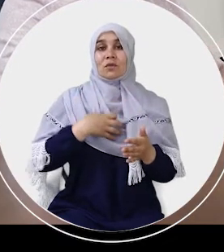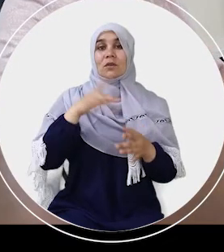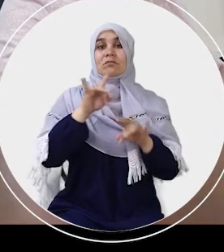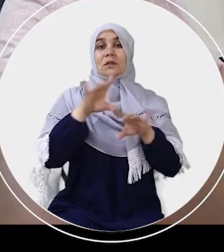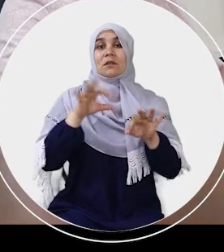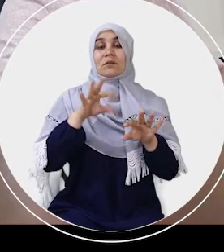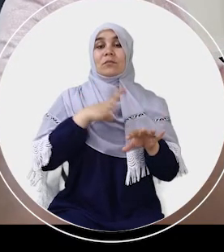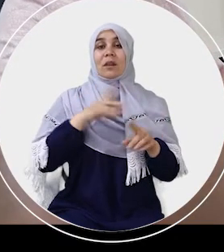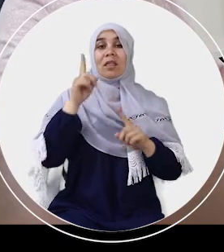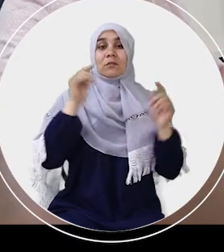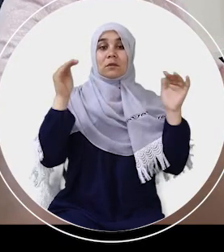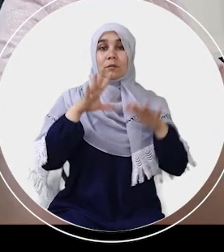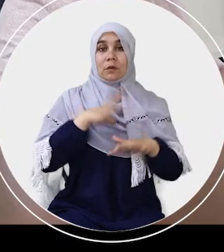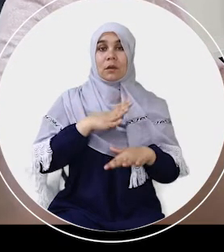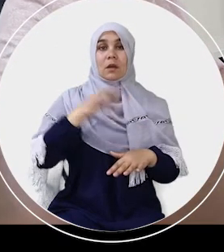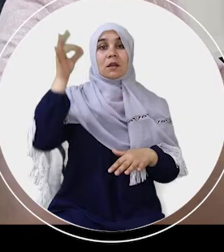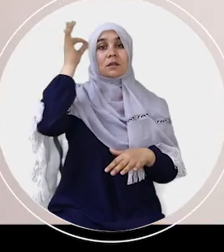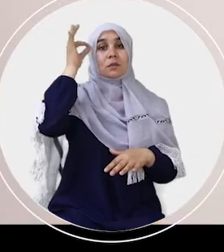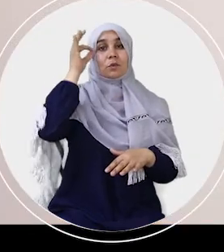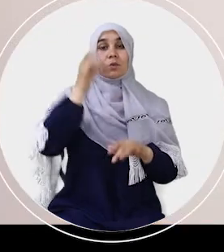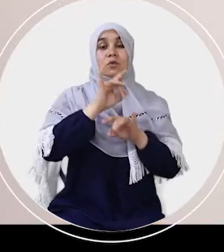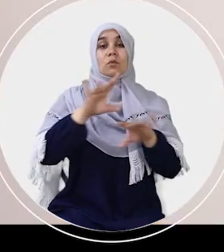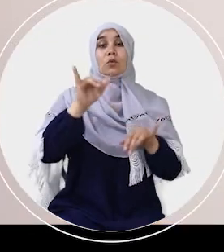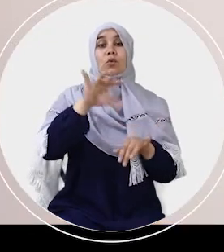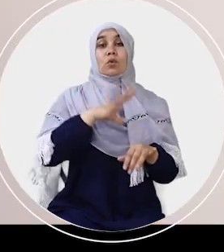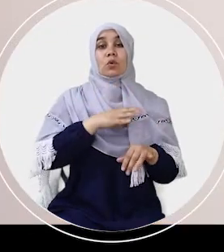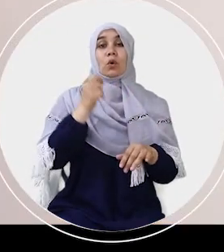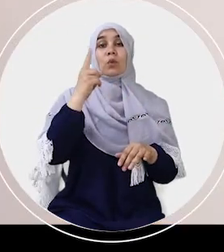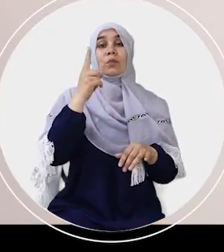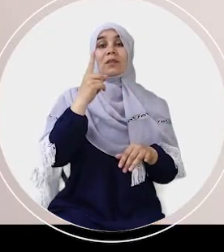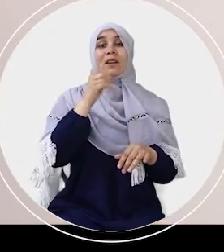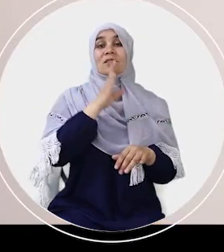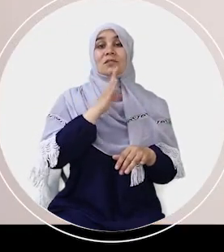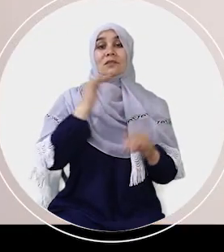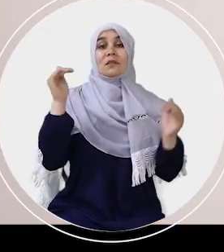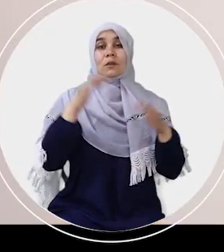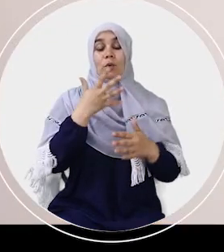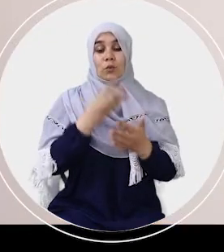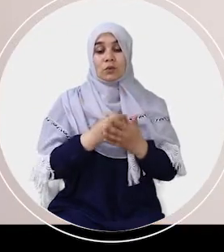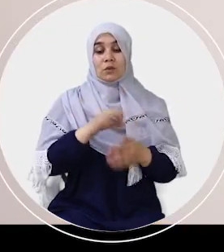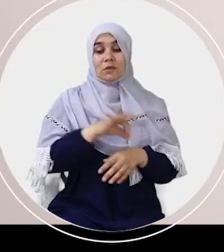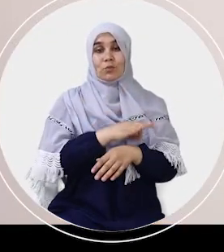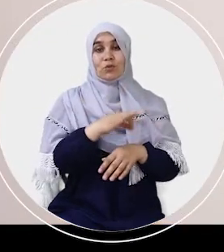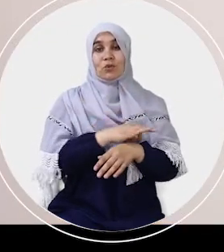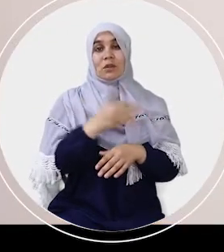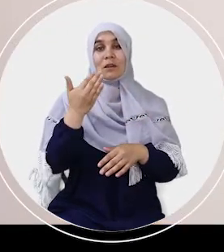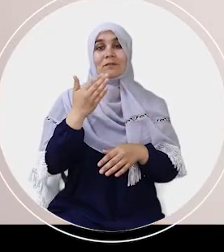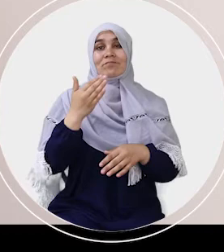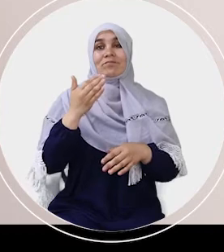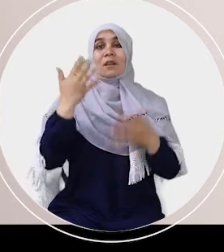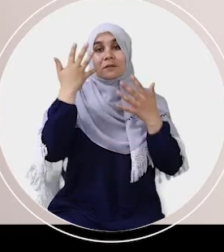bor bu hadis mazmunini ozgina eslatib o'tmoqchiman. Unda 11 ta ayol yig'ilib o'z juft halollari